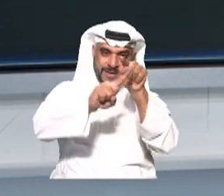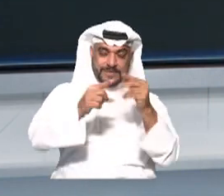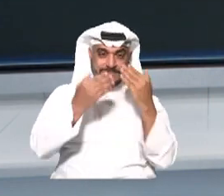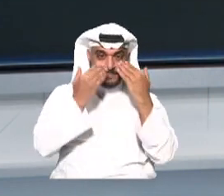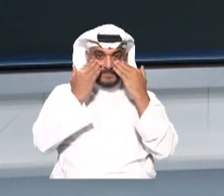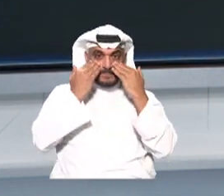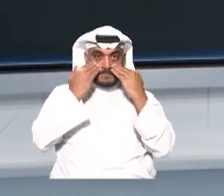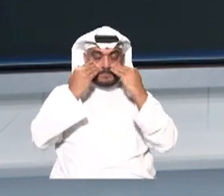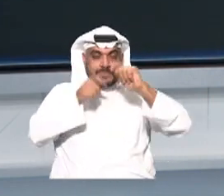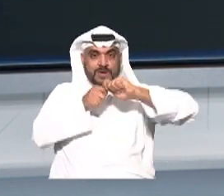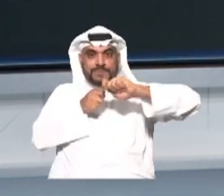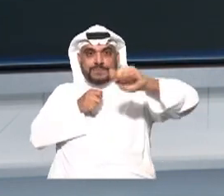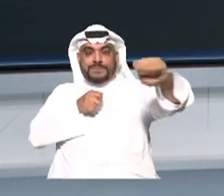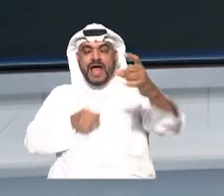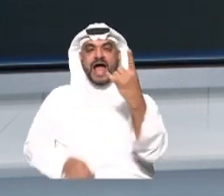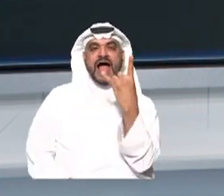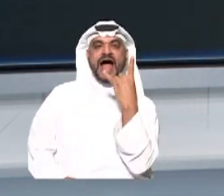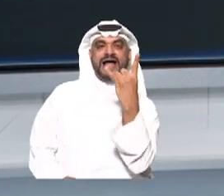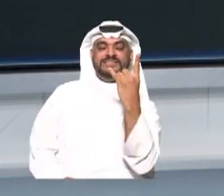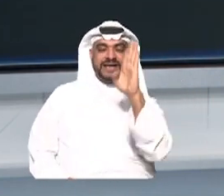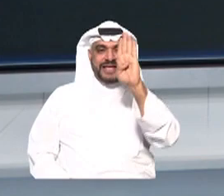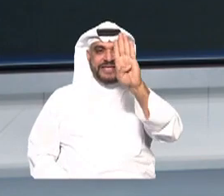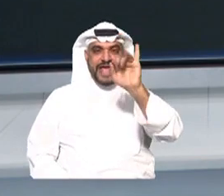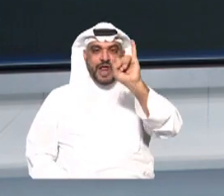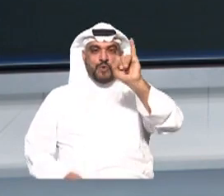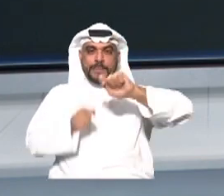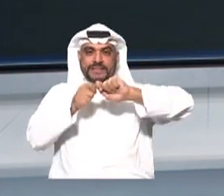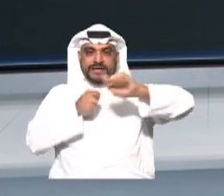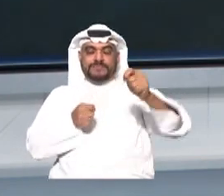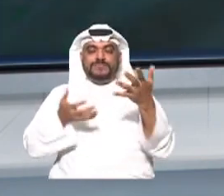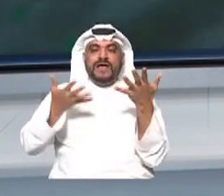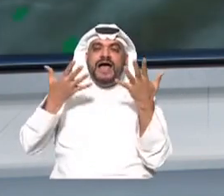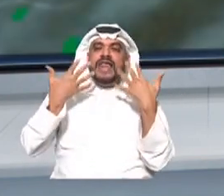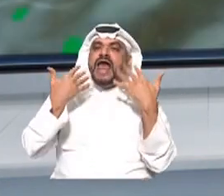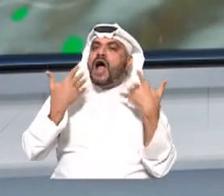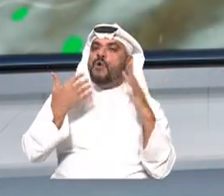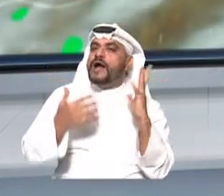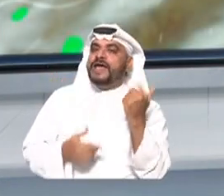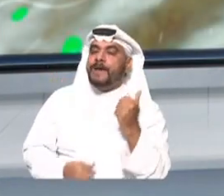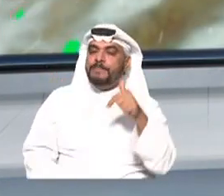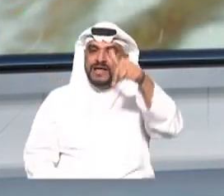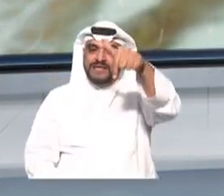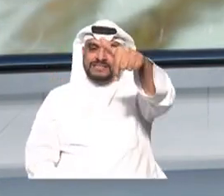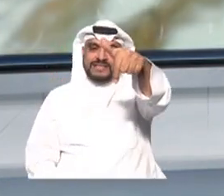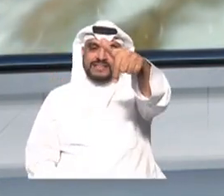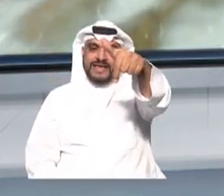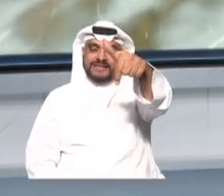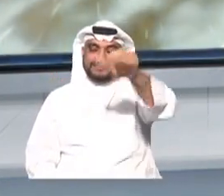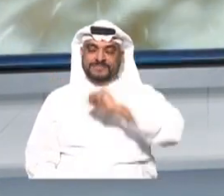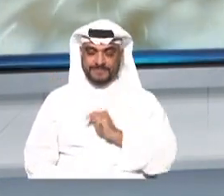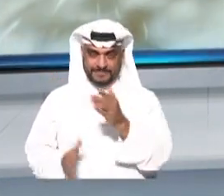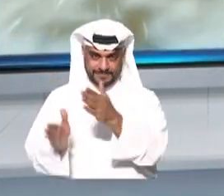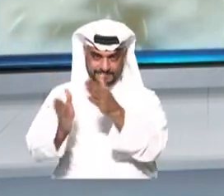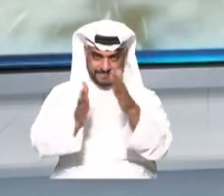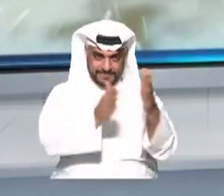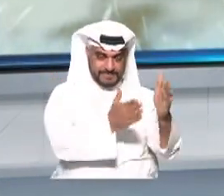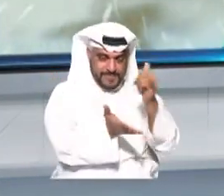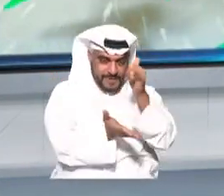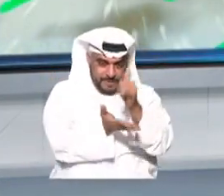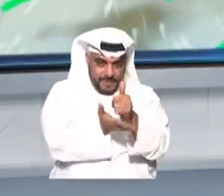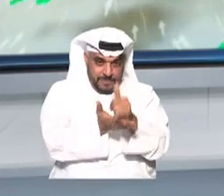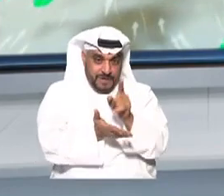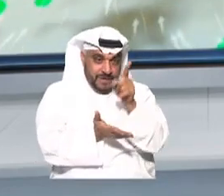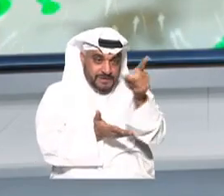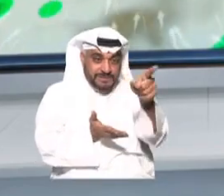تتجاوز 10 كيلومتر، رياح حاليا جنوبية شرقية سرعتها 6 كيلومتر في الساعة. لا زالت دولة الكويت تقع تحت تأثير امتداد